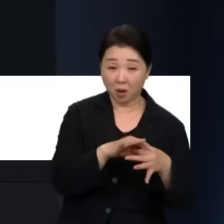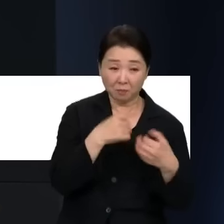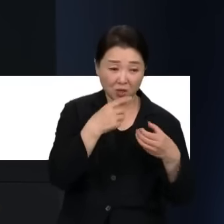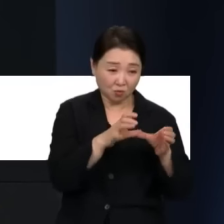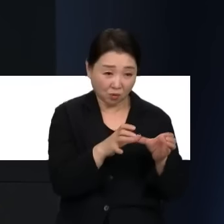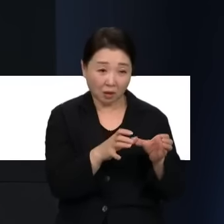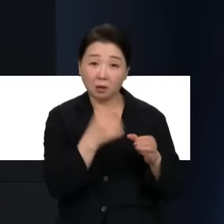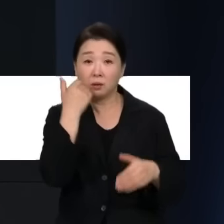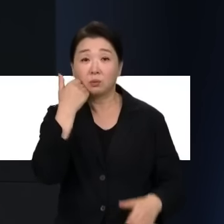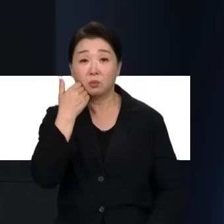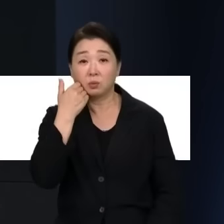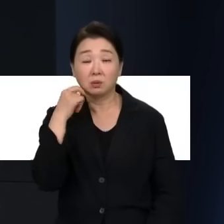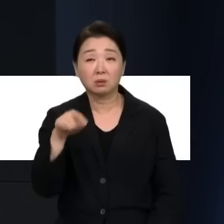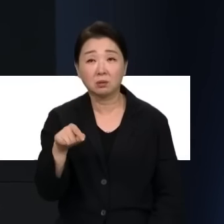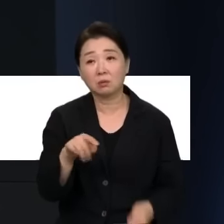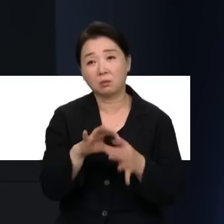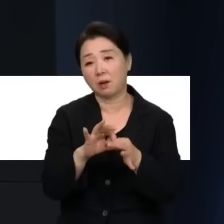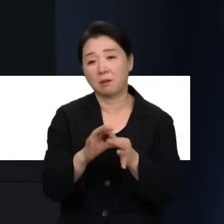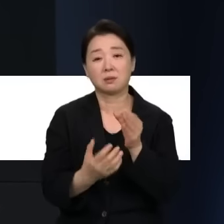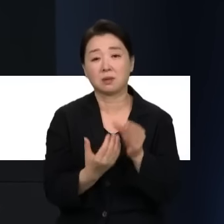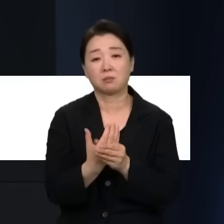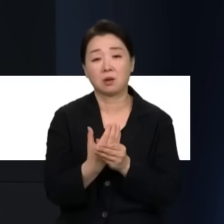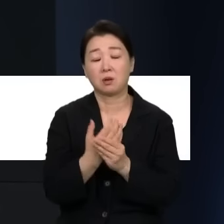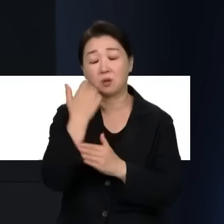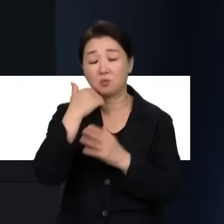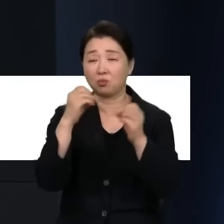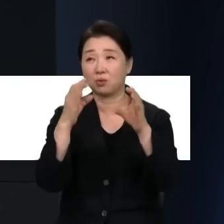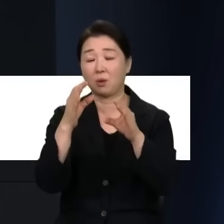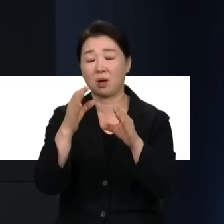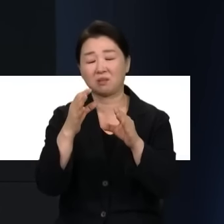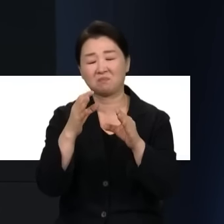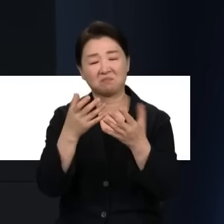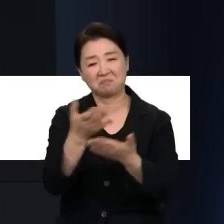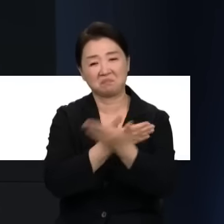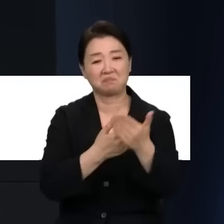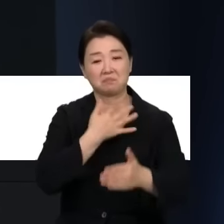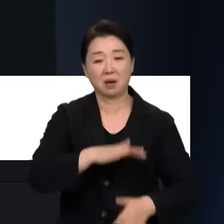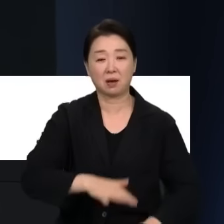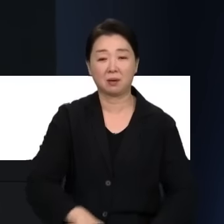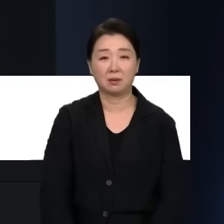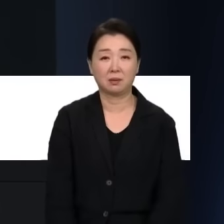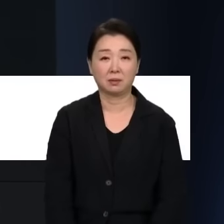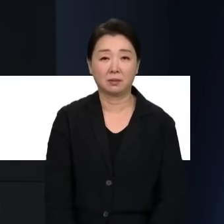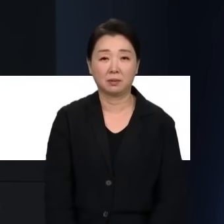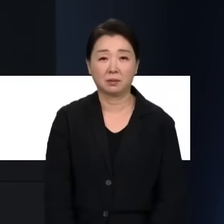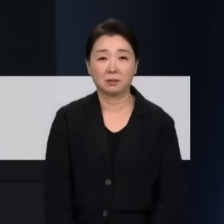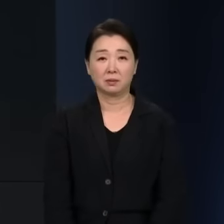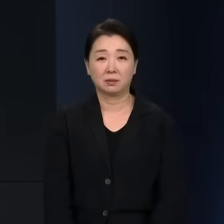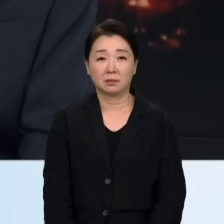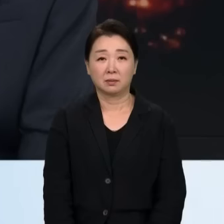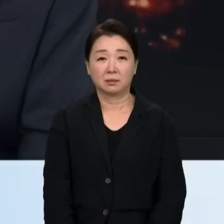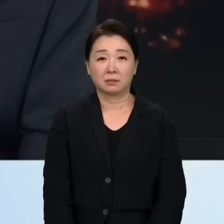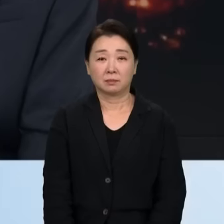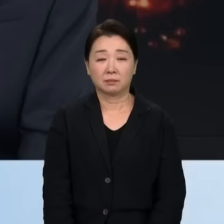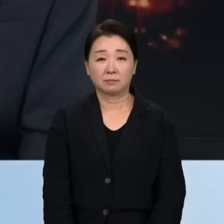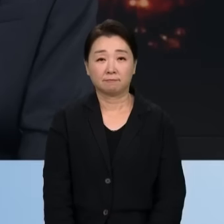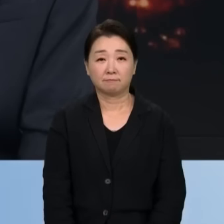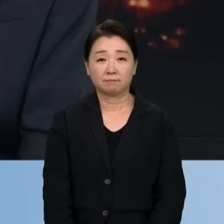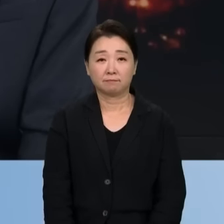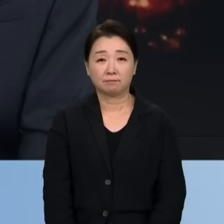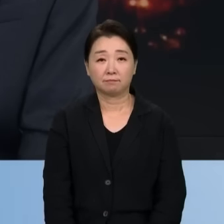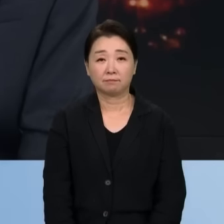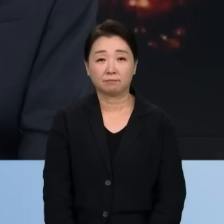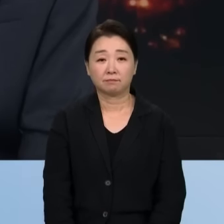누구건간에 이것과 관련해서 제가 이야기를 나누거나 교감을 한게 전혀 없습니다네 알겠습니다